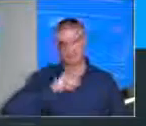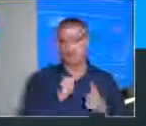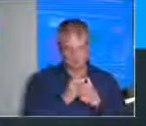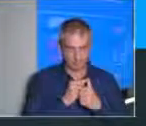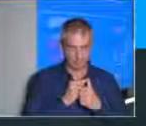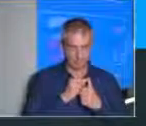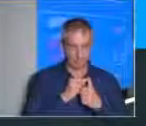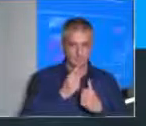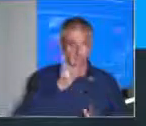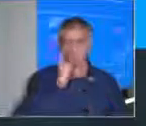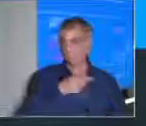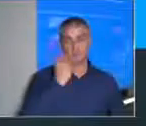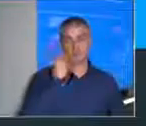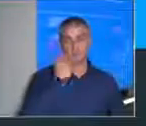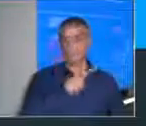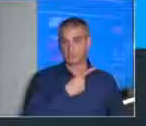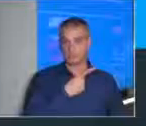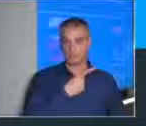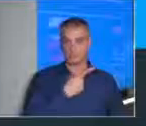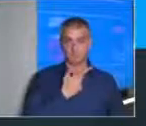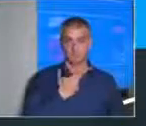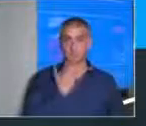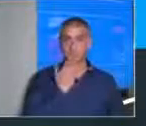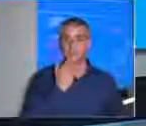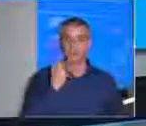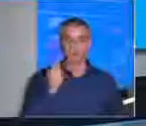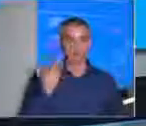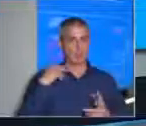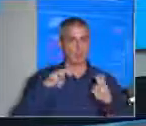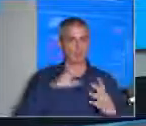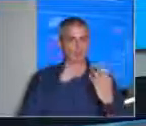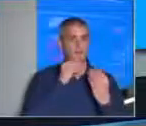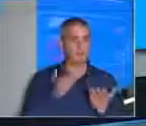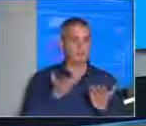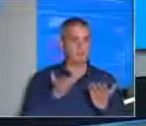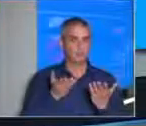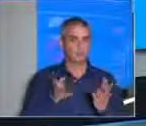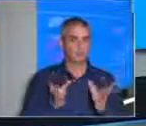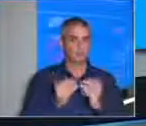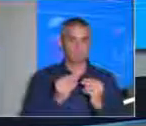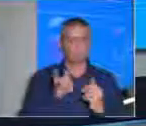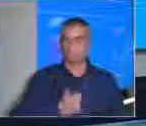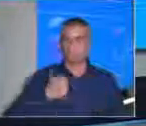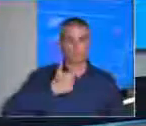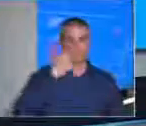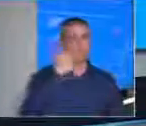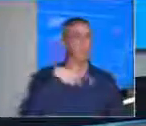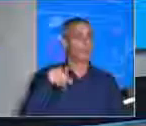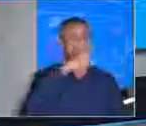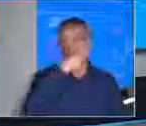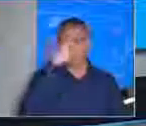איראן בהנחיית האמריקאית, שישראל ישבה שם עם ראשי